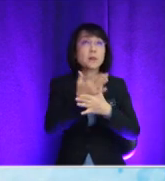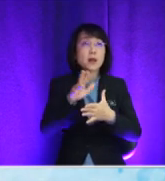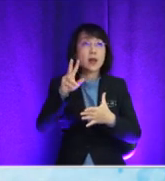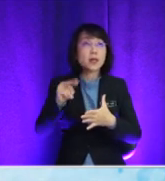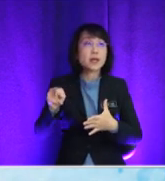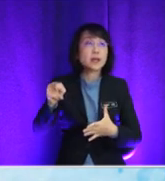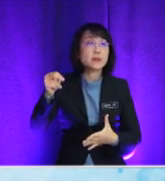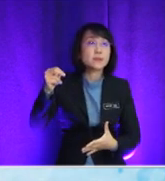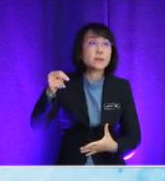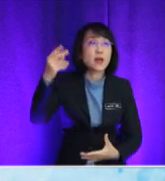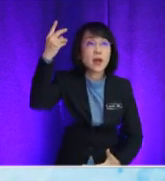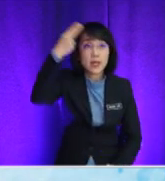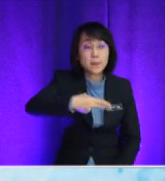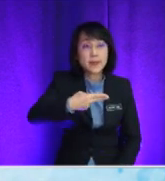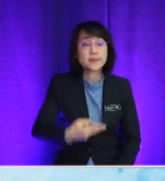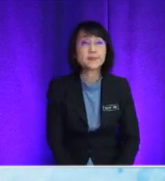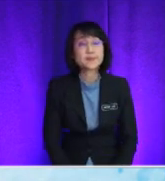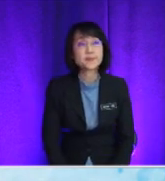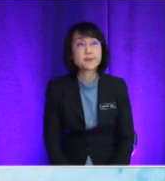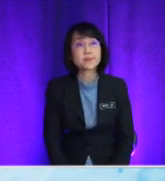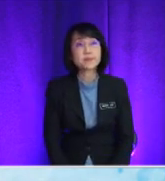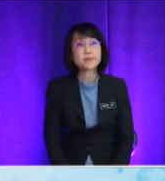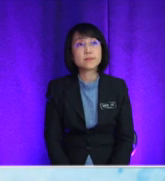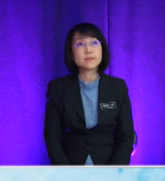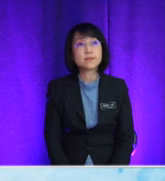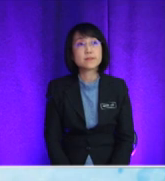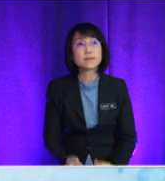dengan lapik hadapan dan bahagian